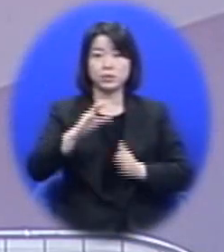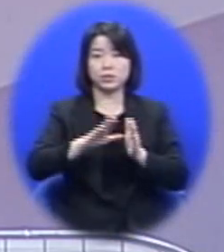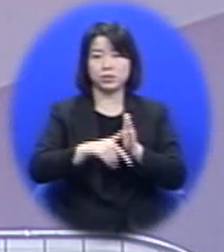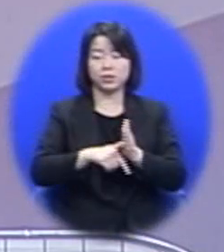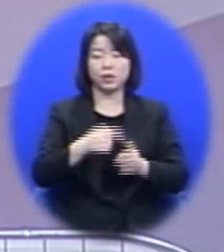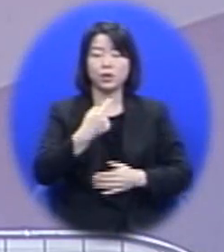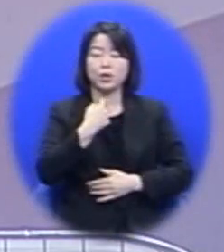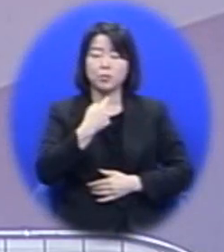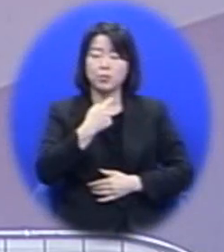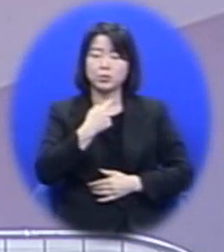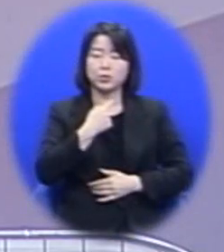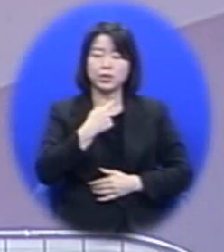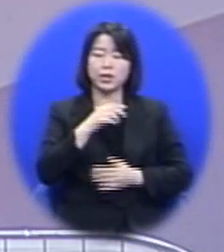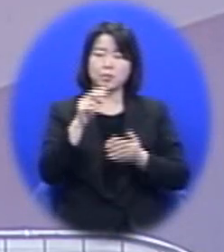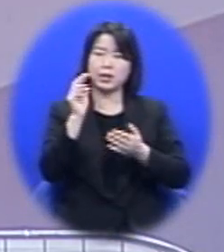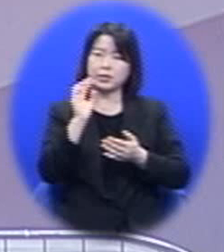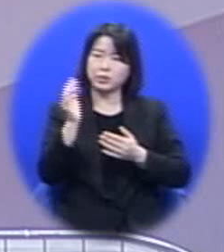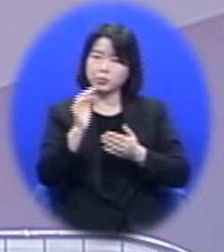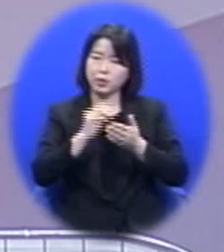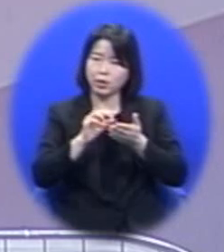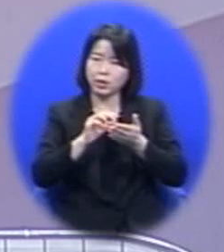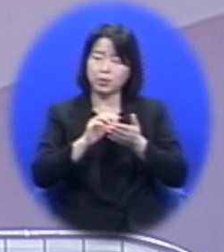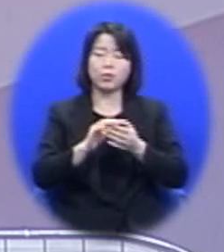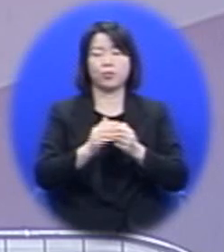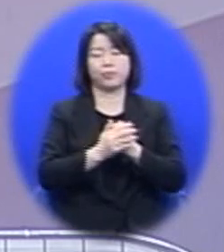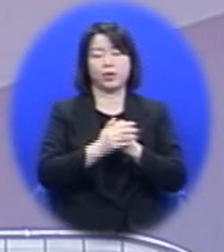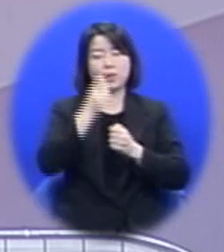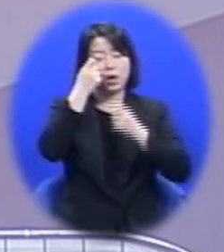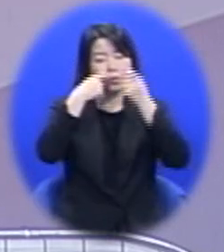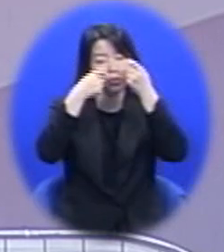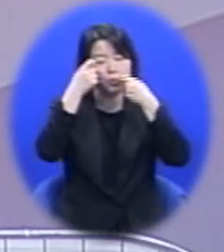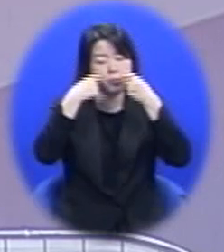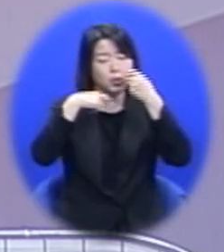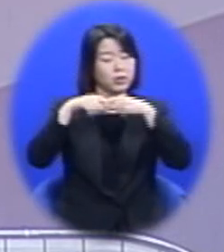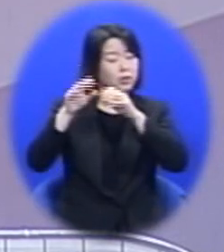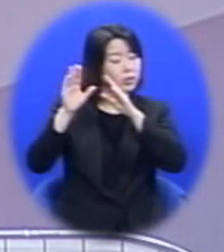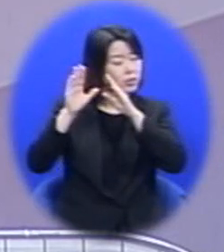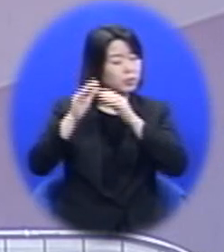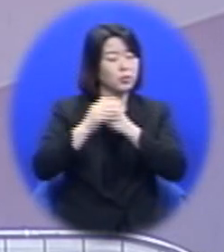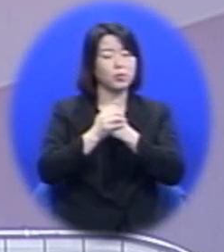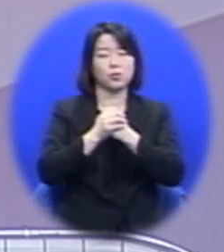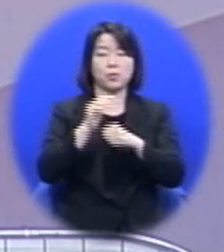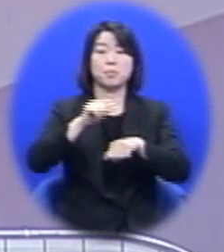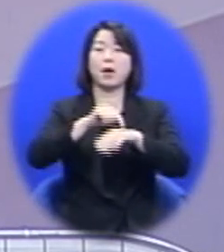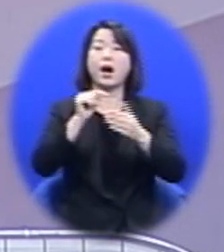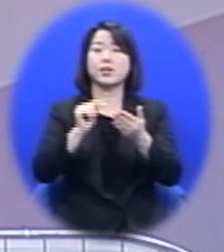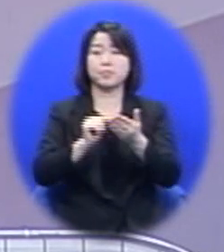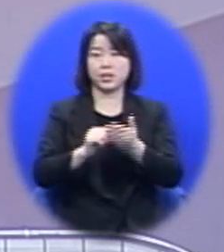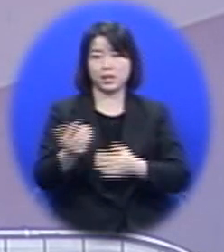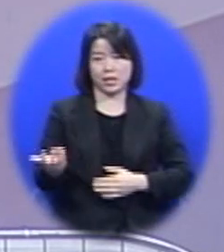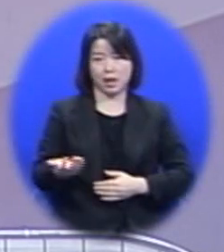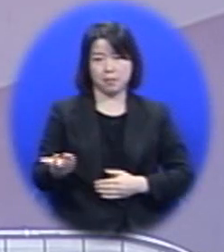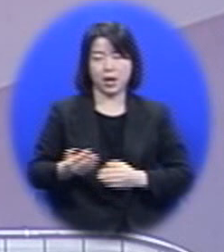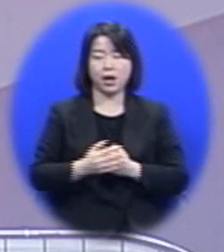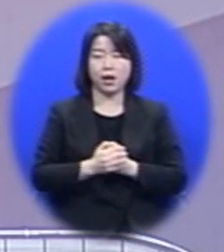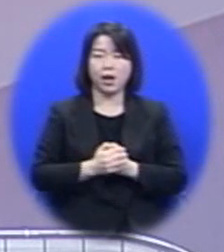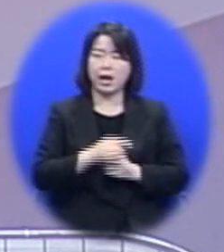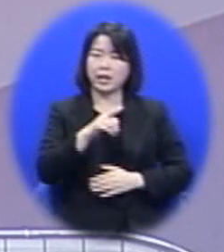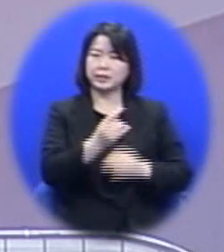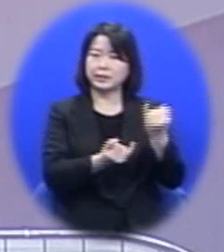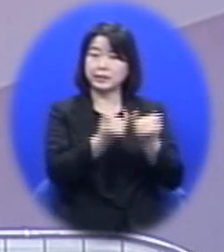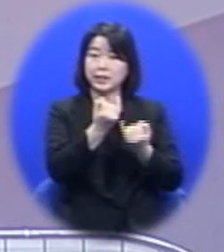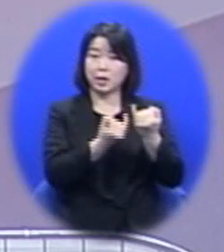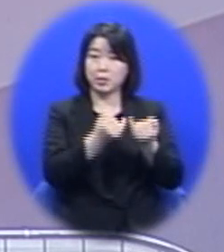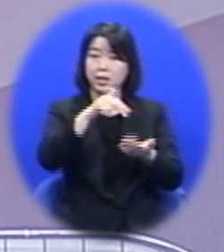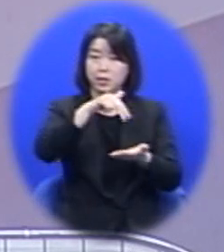목소리가 떨리고 그리고 울먹이는 것을 들으면서 마음이 아팠습니다. 그 자매에게 있어서